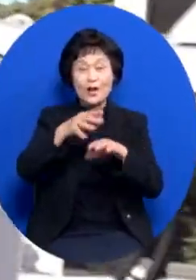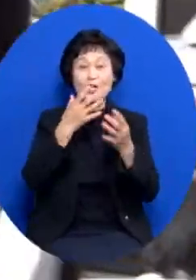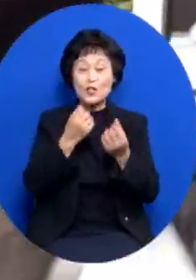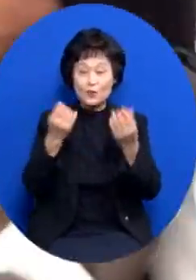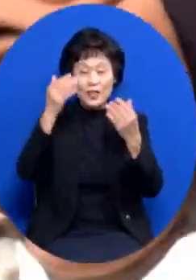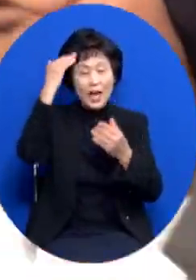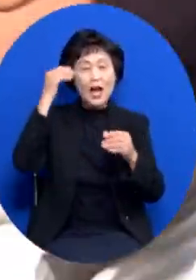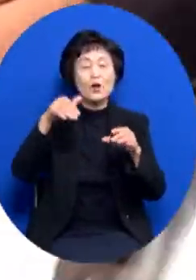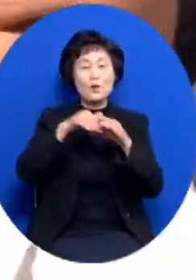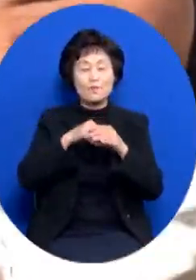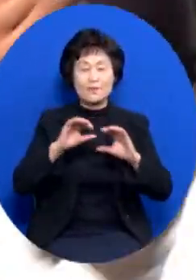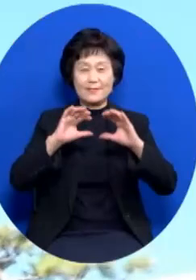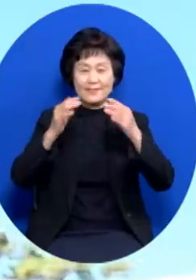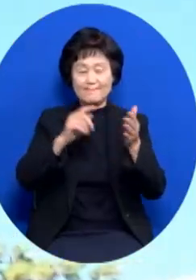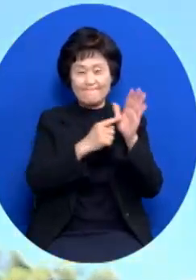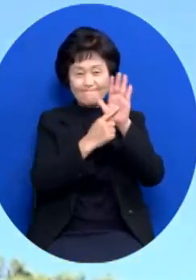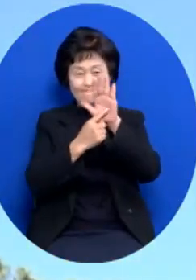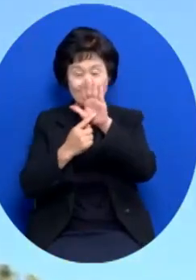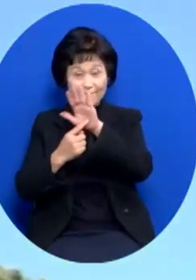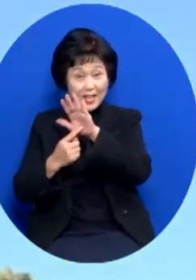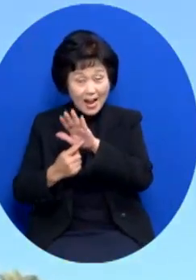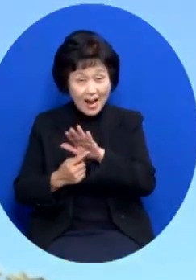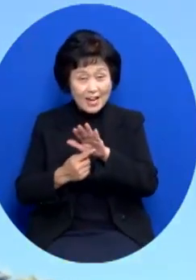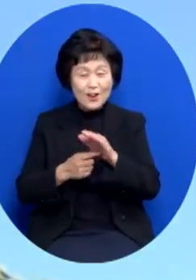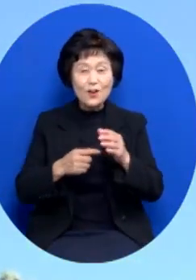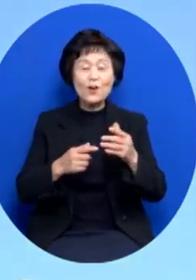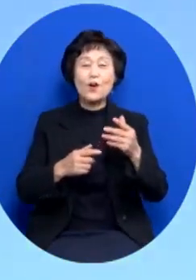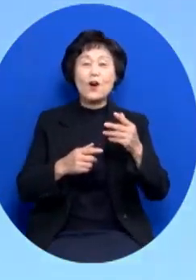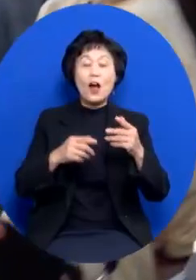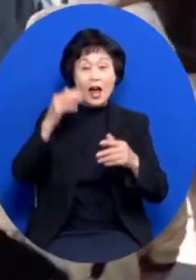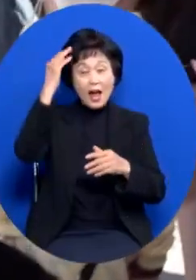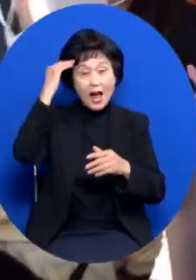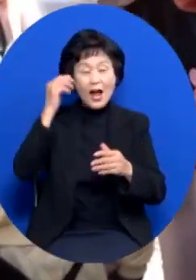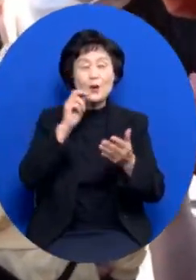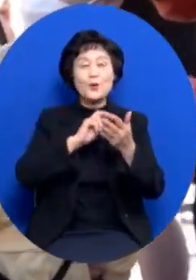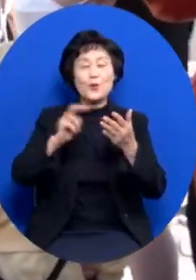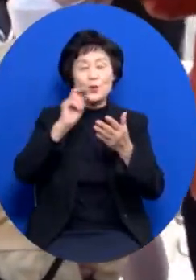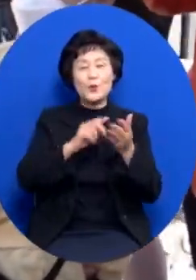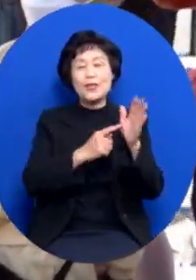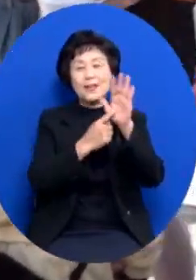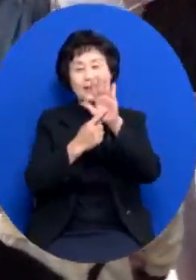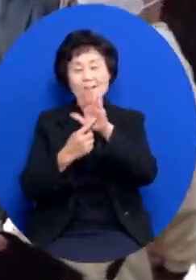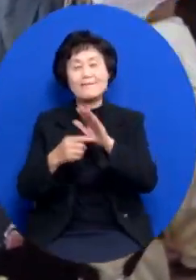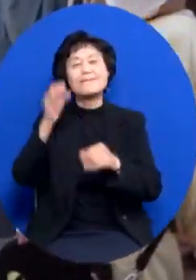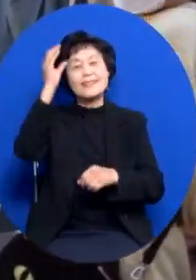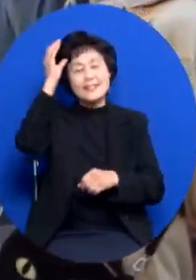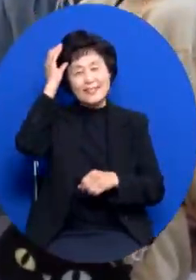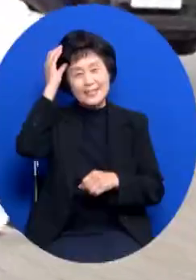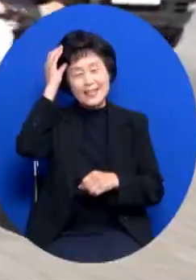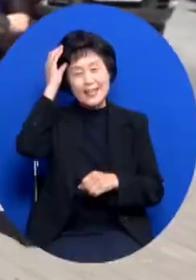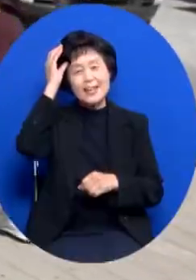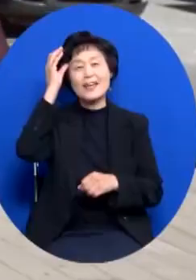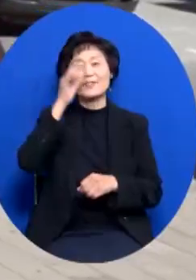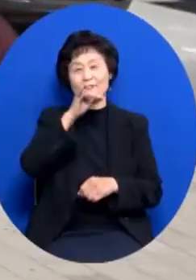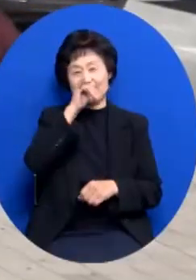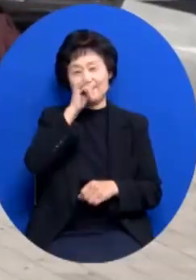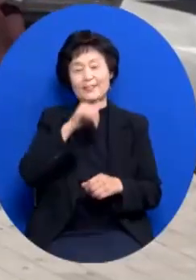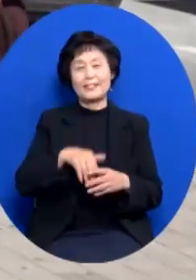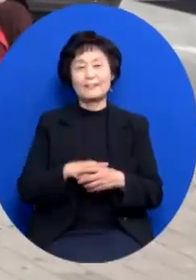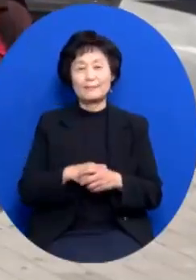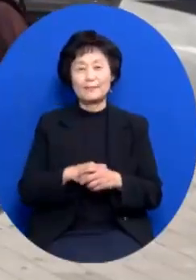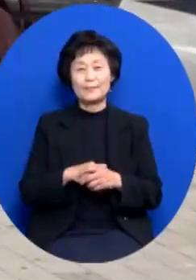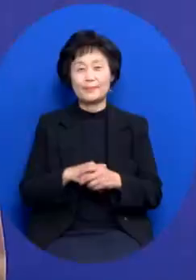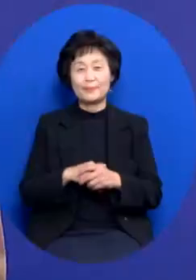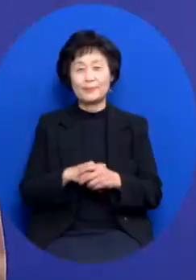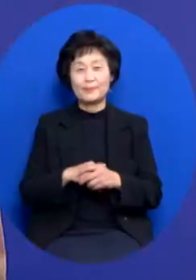세계에 알리고 K-콘텐츠의 위상을 높일 것으로 기대를 모으고 있습니다. CTS 뉴스 송은주입니다.